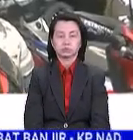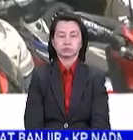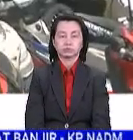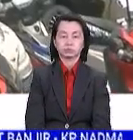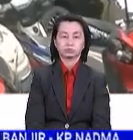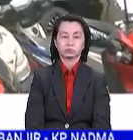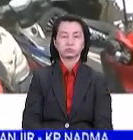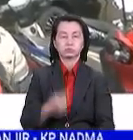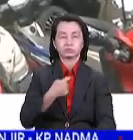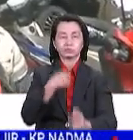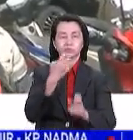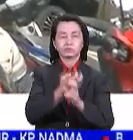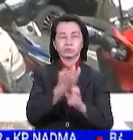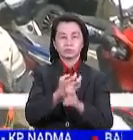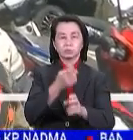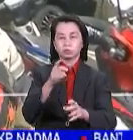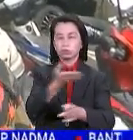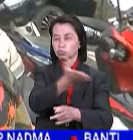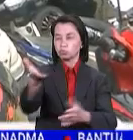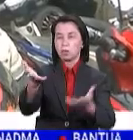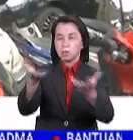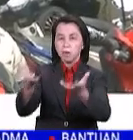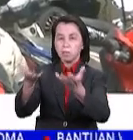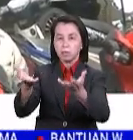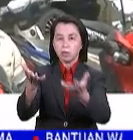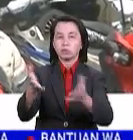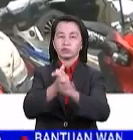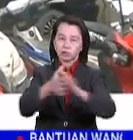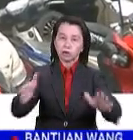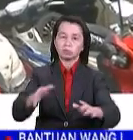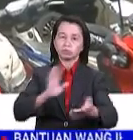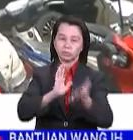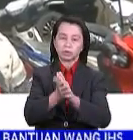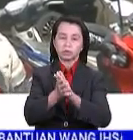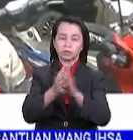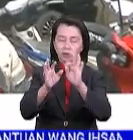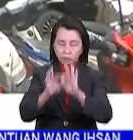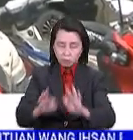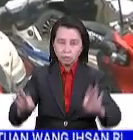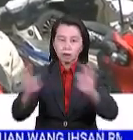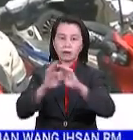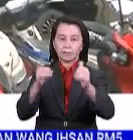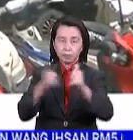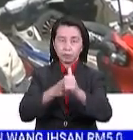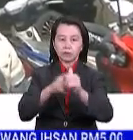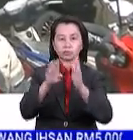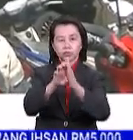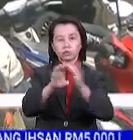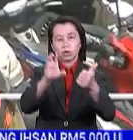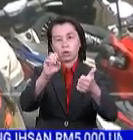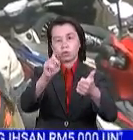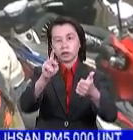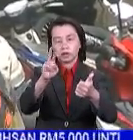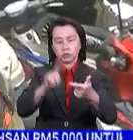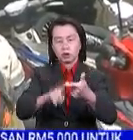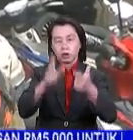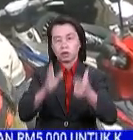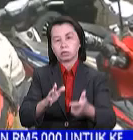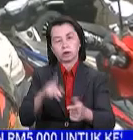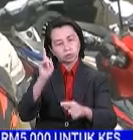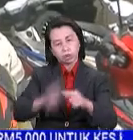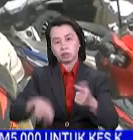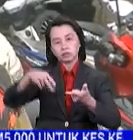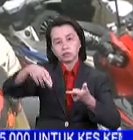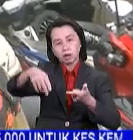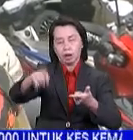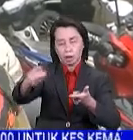Paling sukar ni sebab semua orang nak diselamatkan. So jadi kita utamakan yang lebih pentinglah. Untuk yang penting untuk OKU, orang tak larang nak jalan lah.